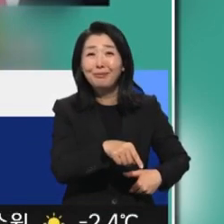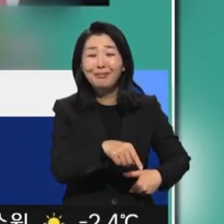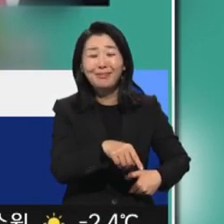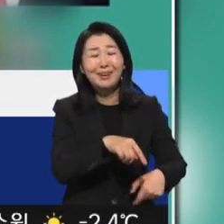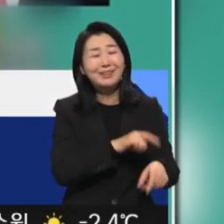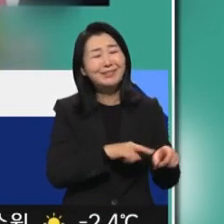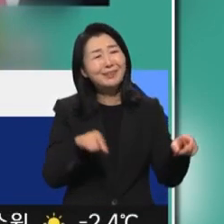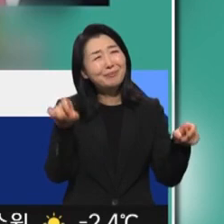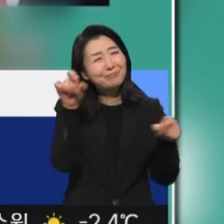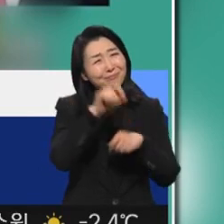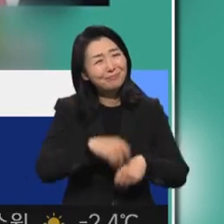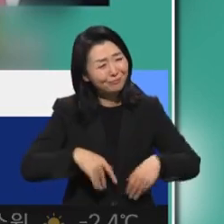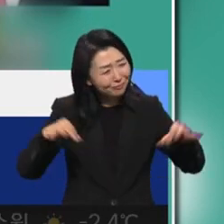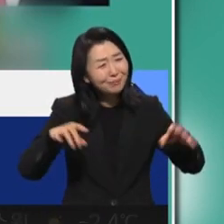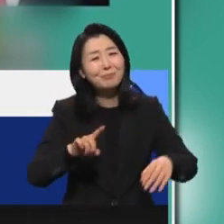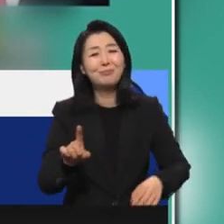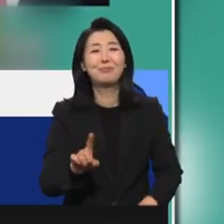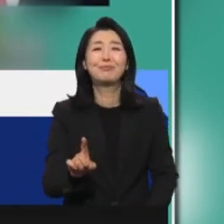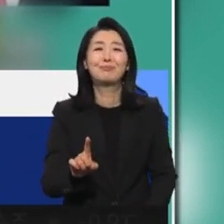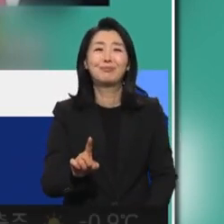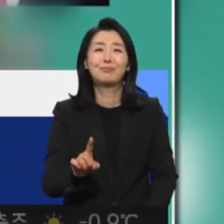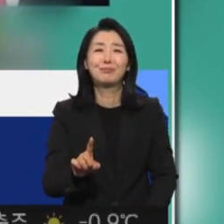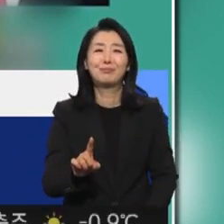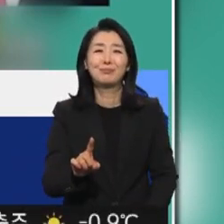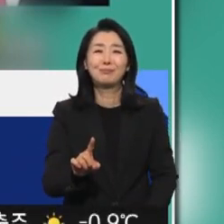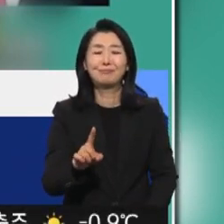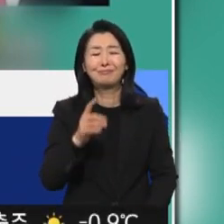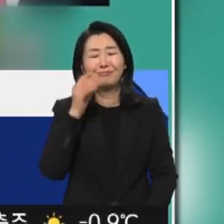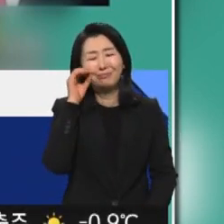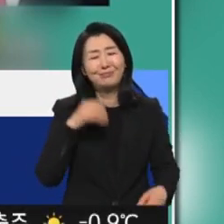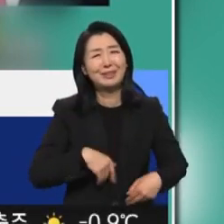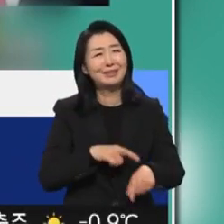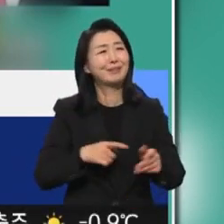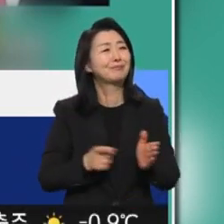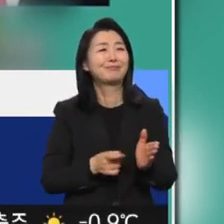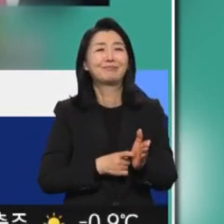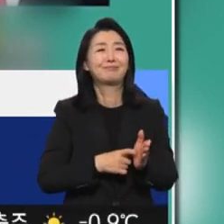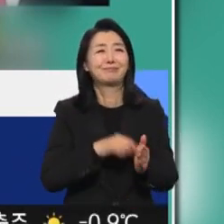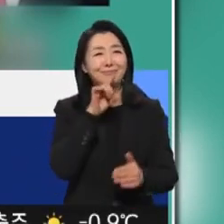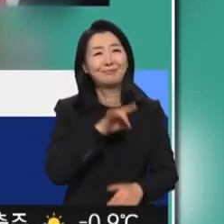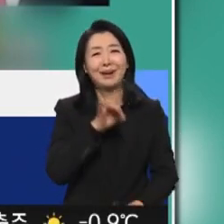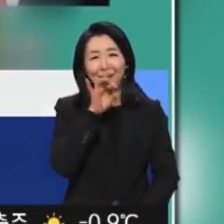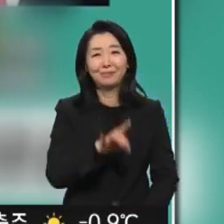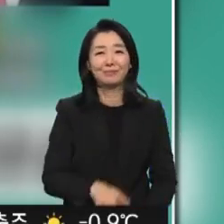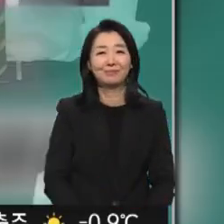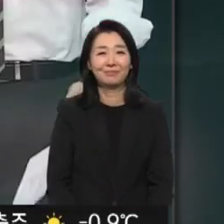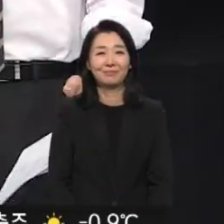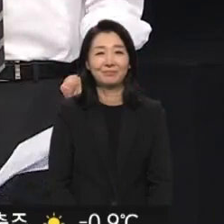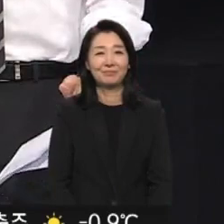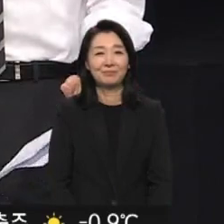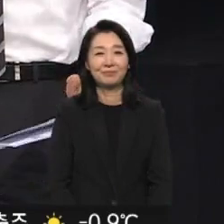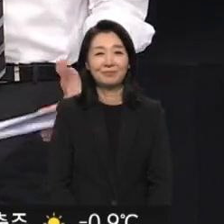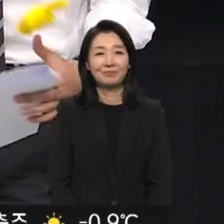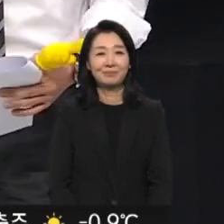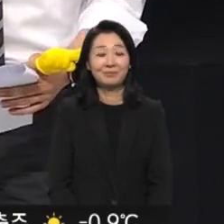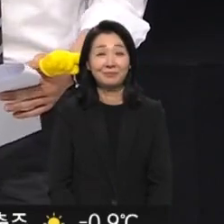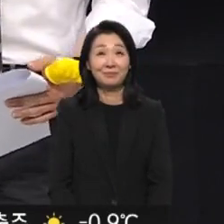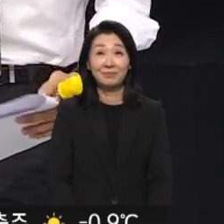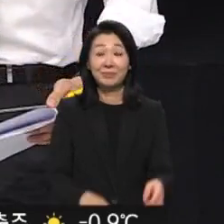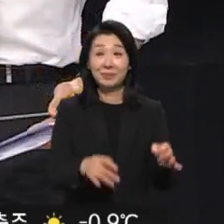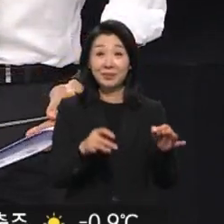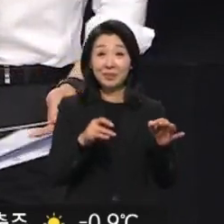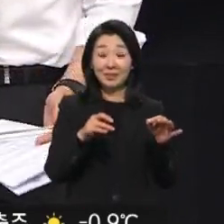시간이 지나야죠. 숙성이 돼야 되는 시간이 너무 촉박해서 이건 말이 안 되는 거고요. 하지만 이